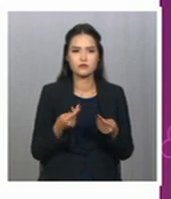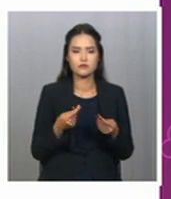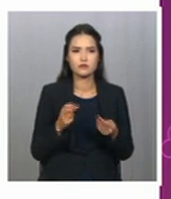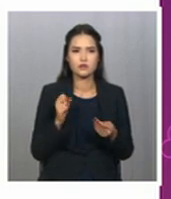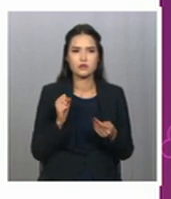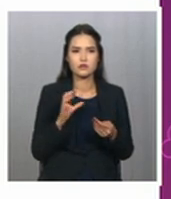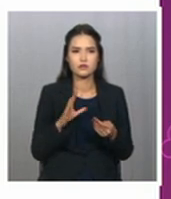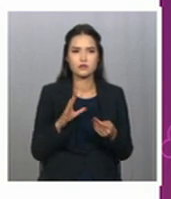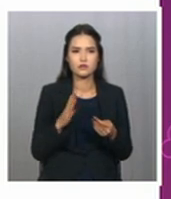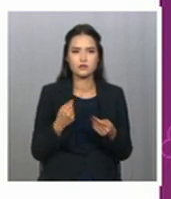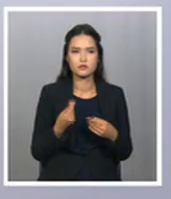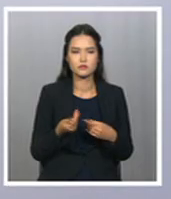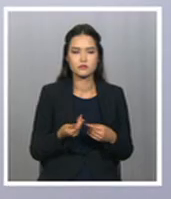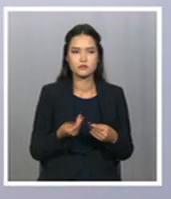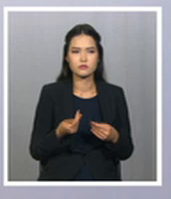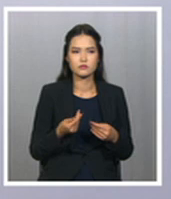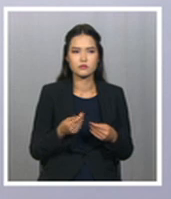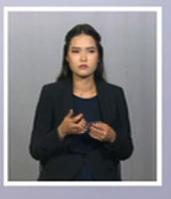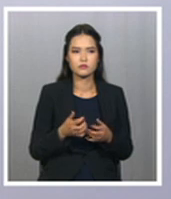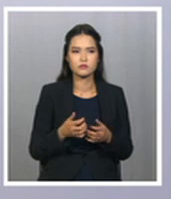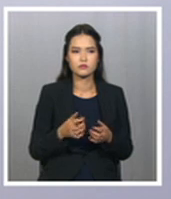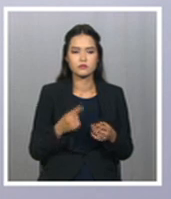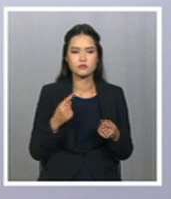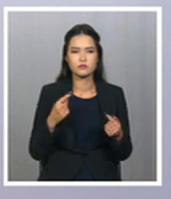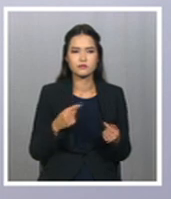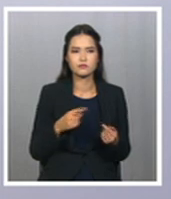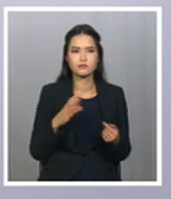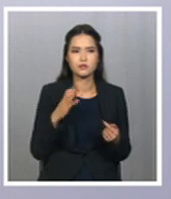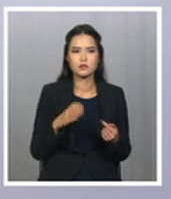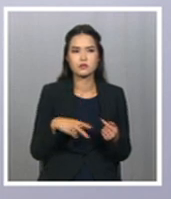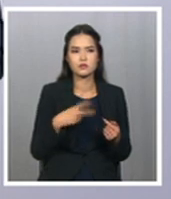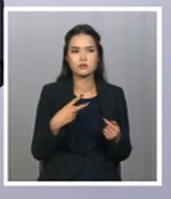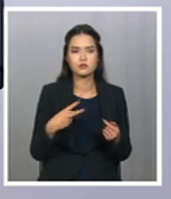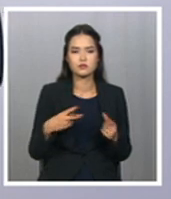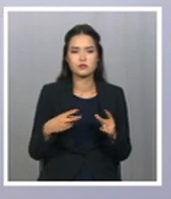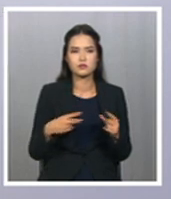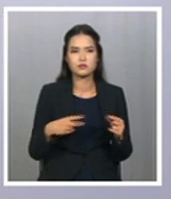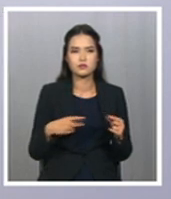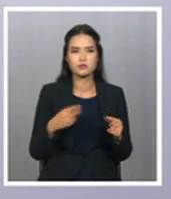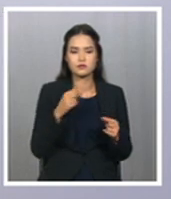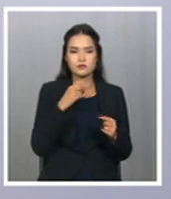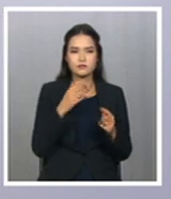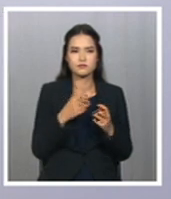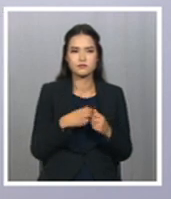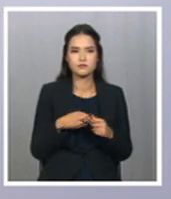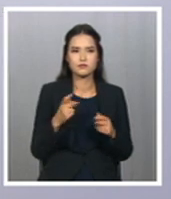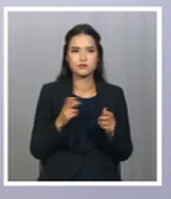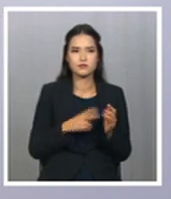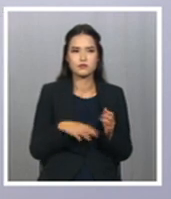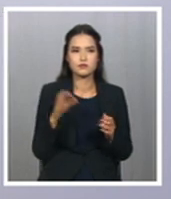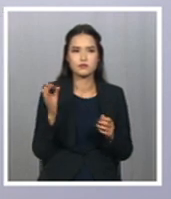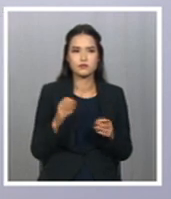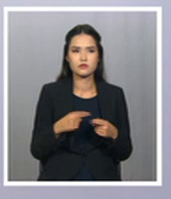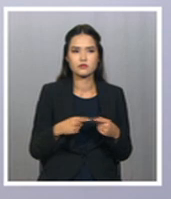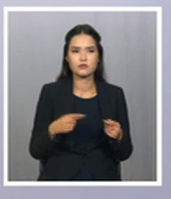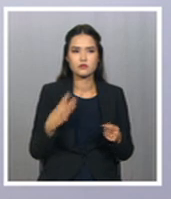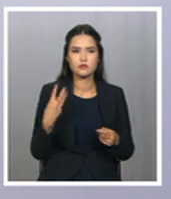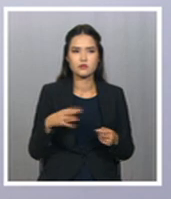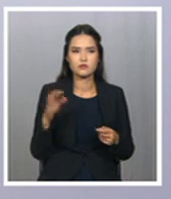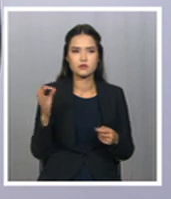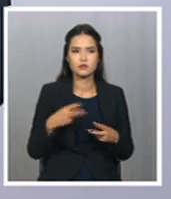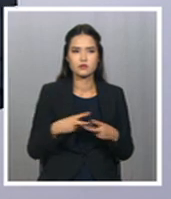жаңағана таптық. Демек, цыбыршын табайық. 180 градустан осы А және бұбыршыдан